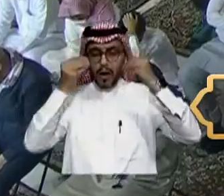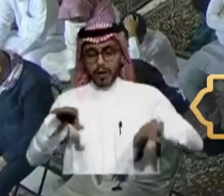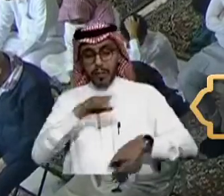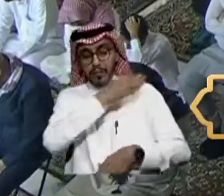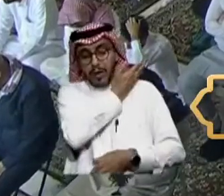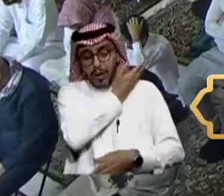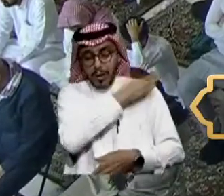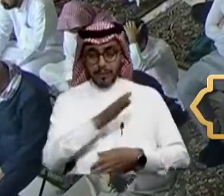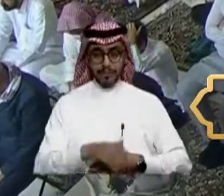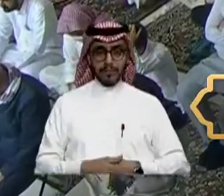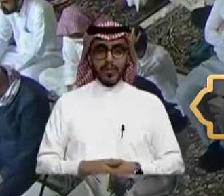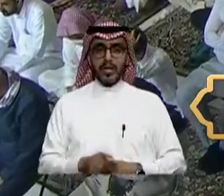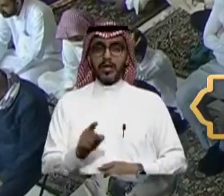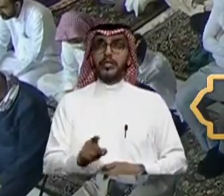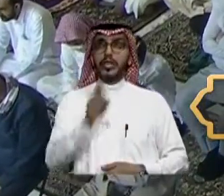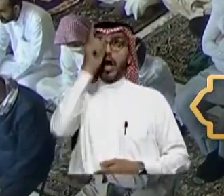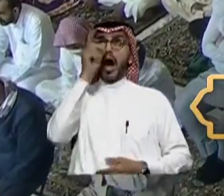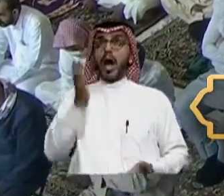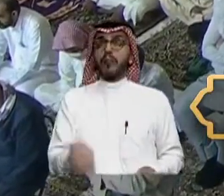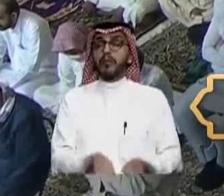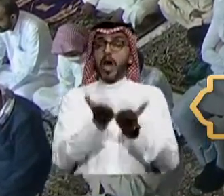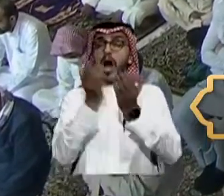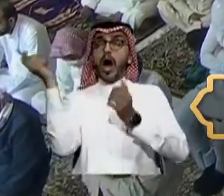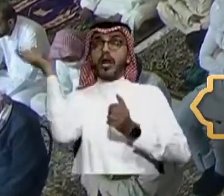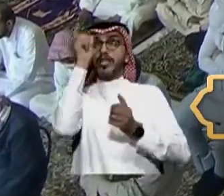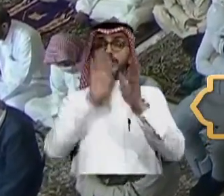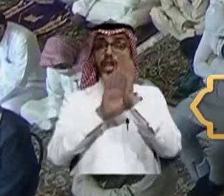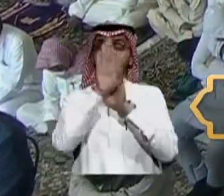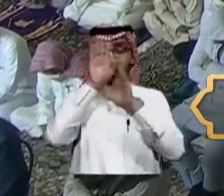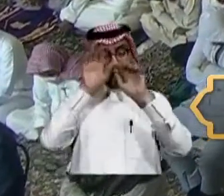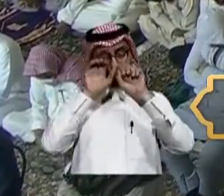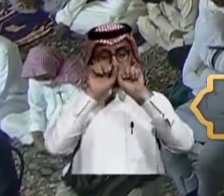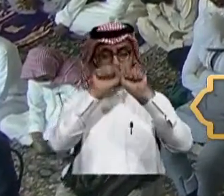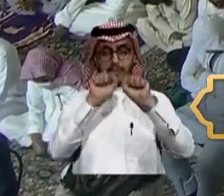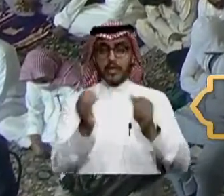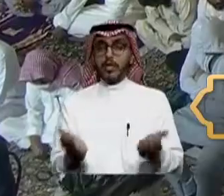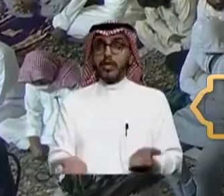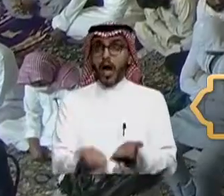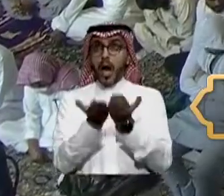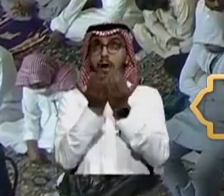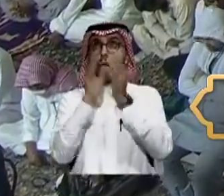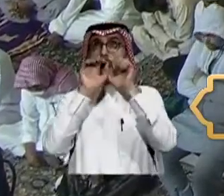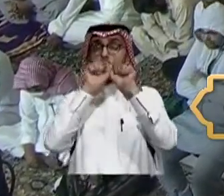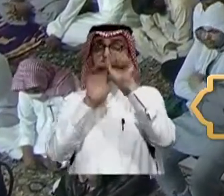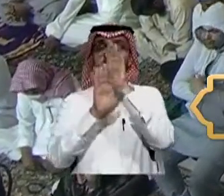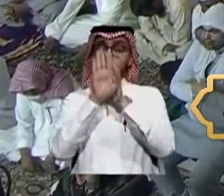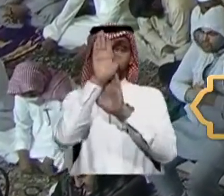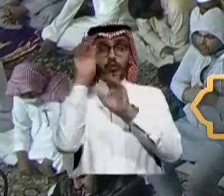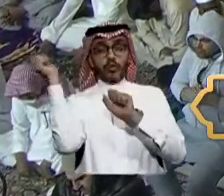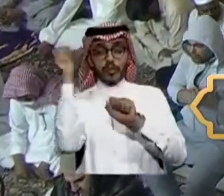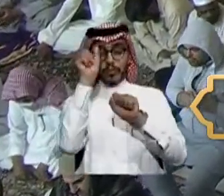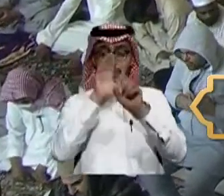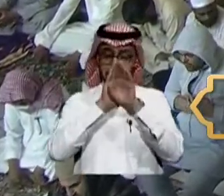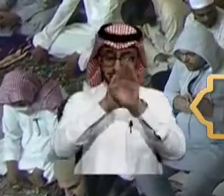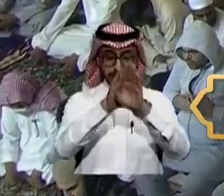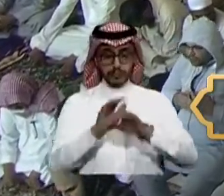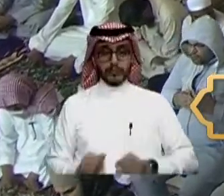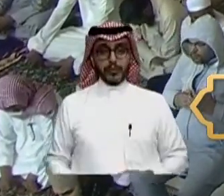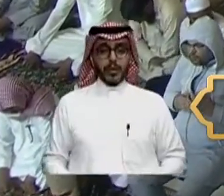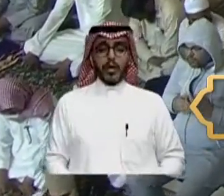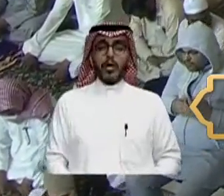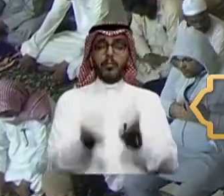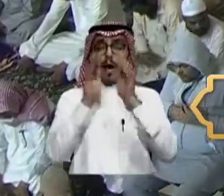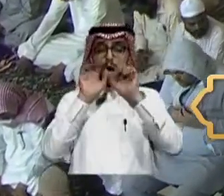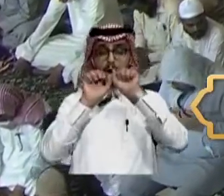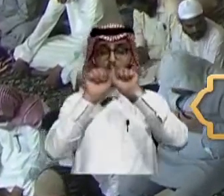وعفى اللهم اعز الاسلام والمسلمين اللهم اعز الاسلام والمسلمين